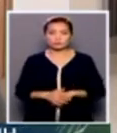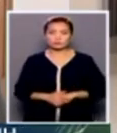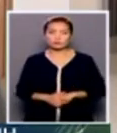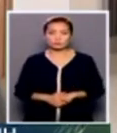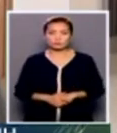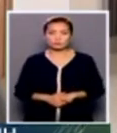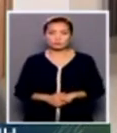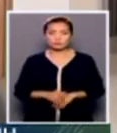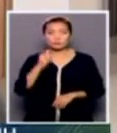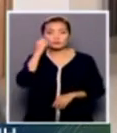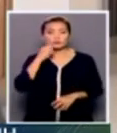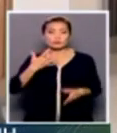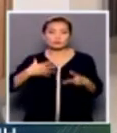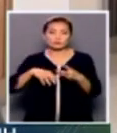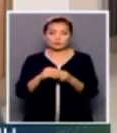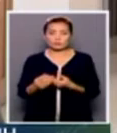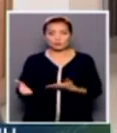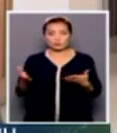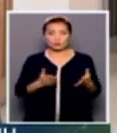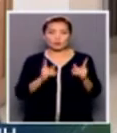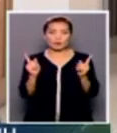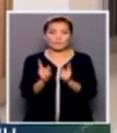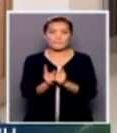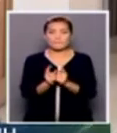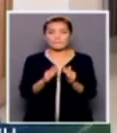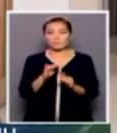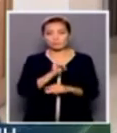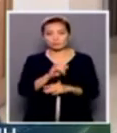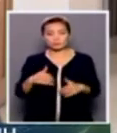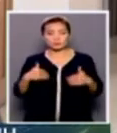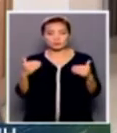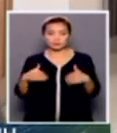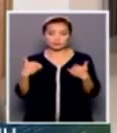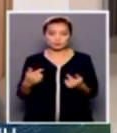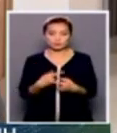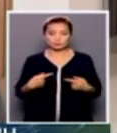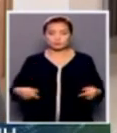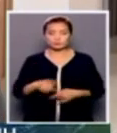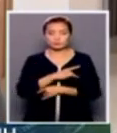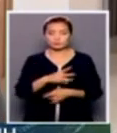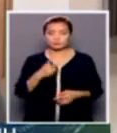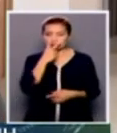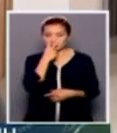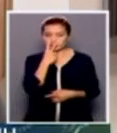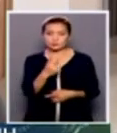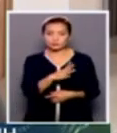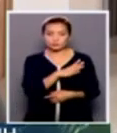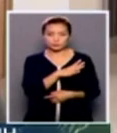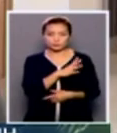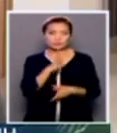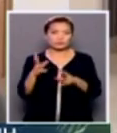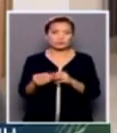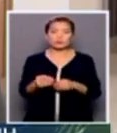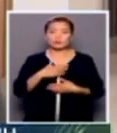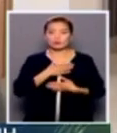кезде ардагерлерді шақырып кездесіп, үйлеріне барып құттықтап жатқан жағдайларының куәсі болдық. Оның